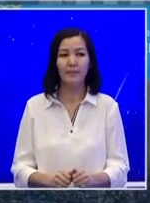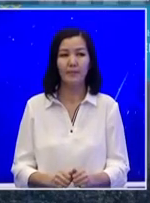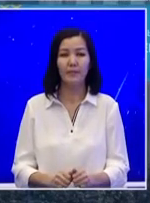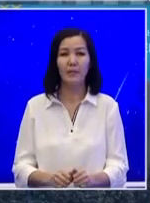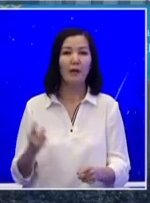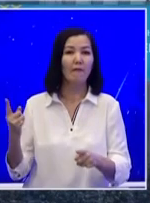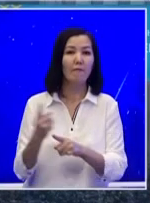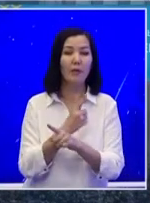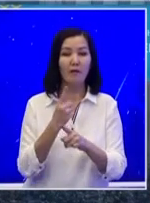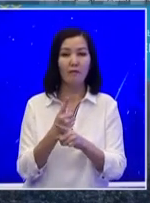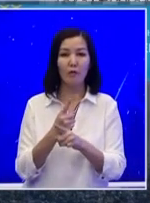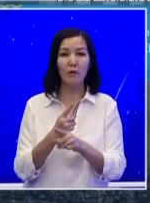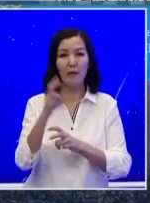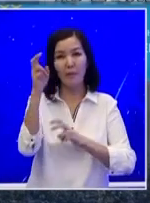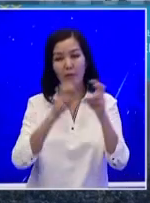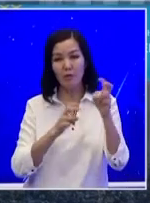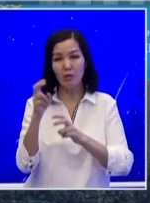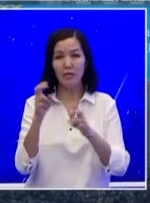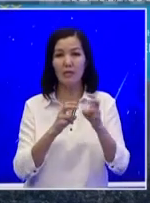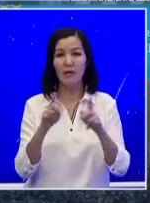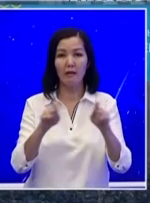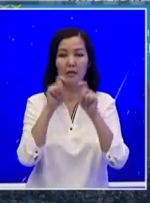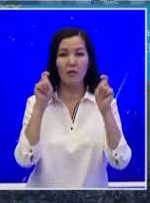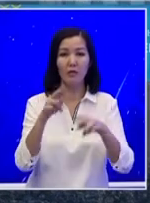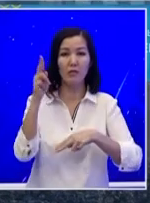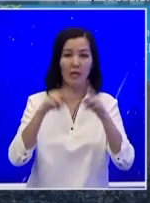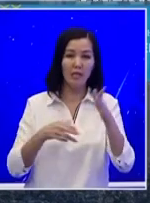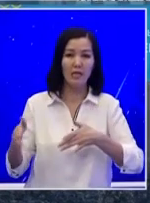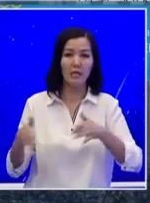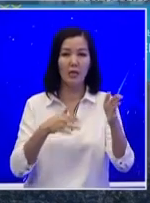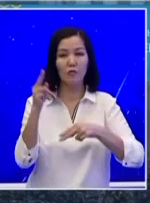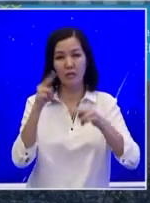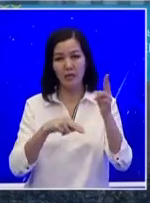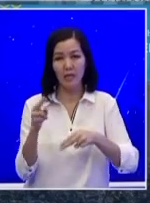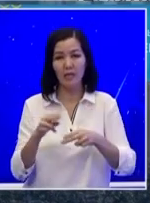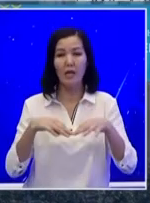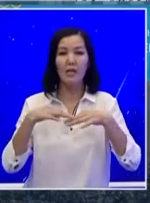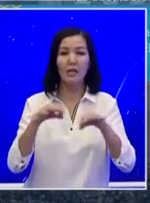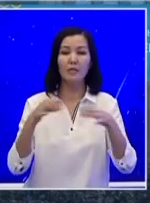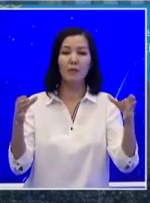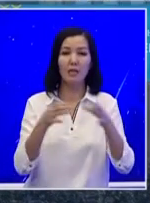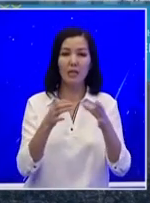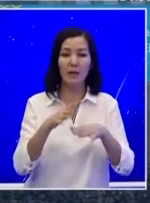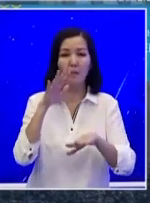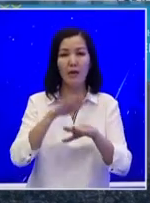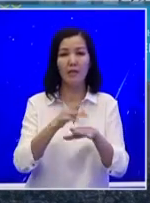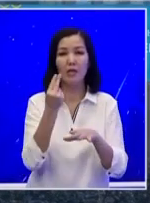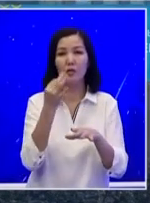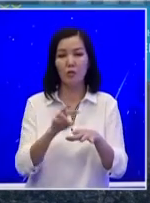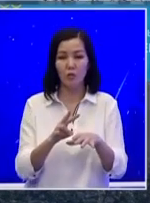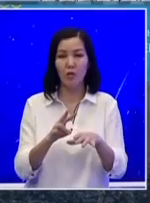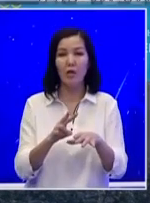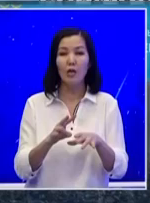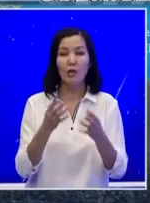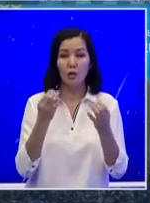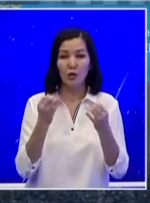В первую очередь это промышленные предприятия, строительные и дорожно-строительные, транспортные компании, банки, ЦОНы. Но при этом